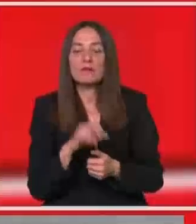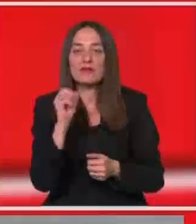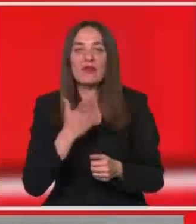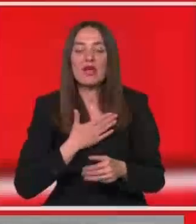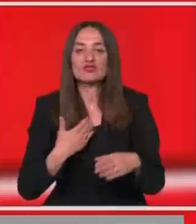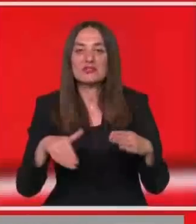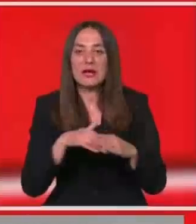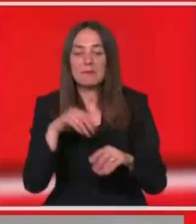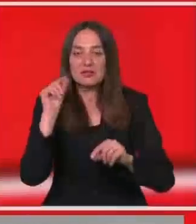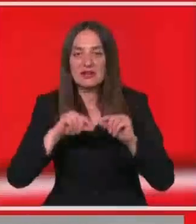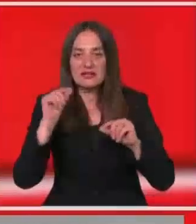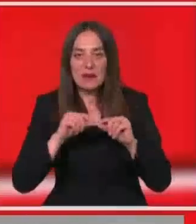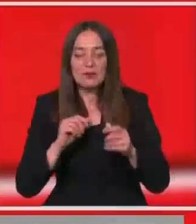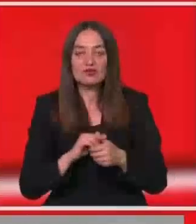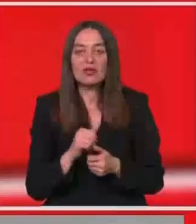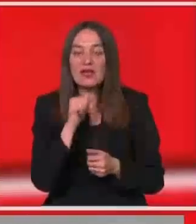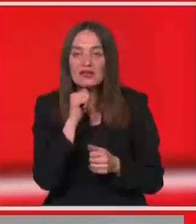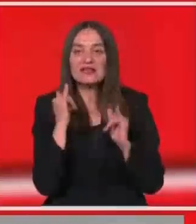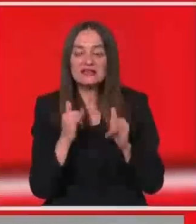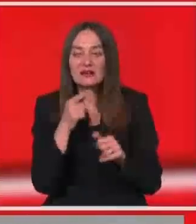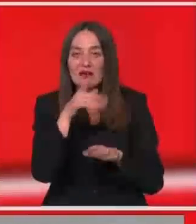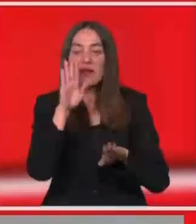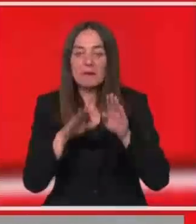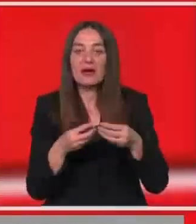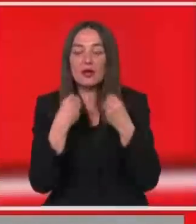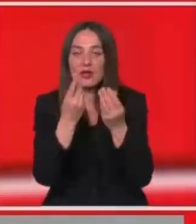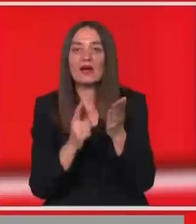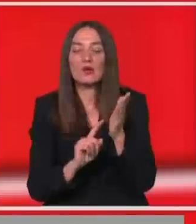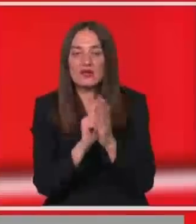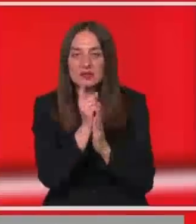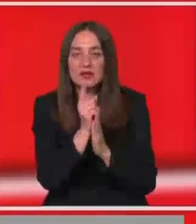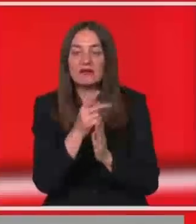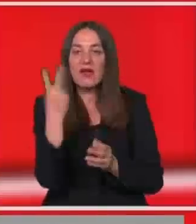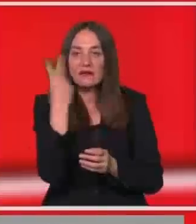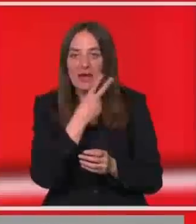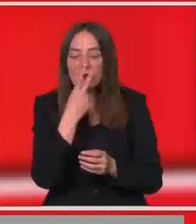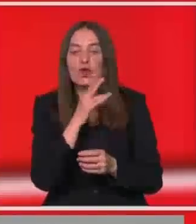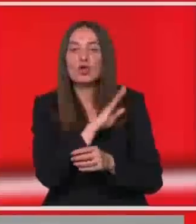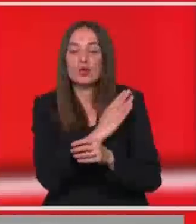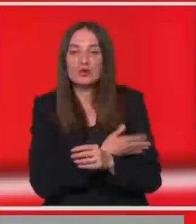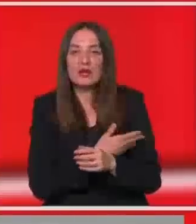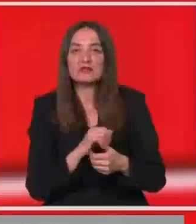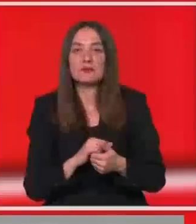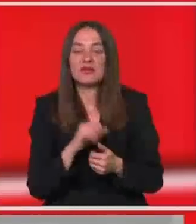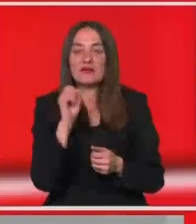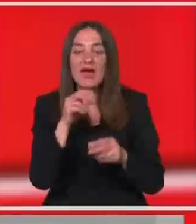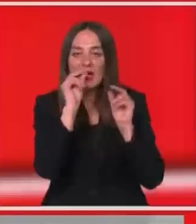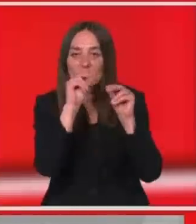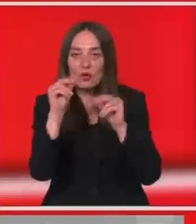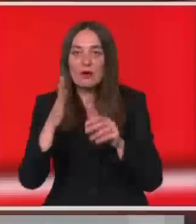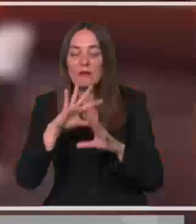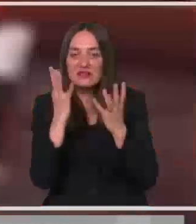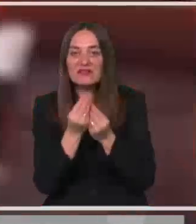naše zaposlene zaštitimo i za sada te mere daju rezultate. Naravno, trudili smo se da edukujemo sve